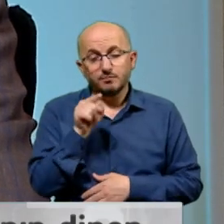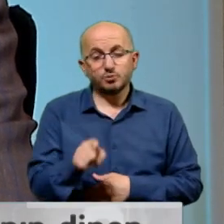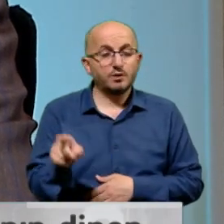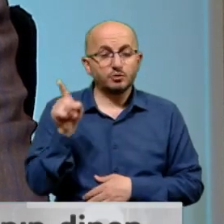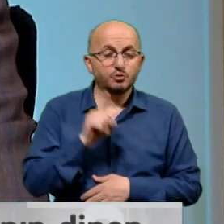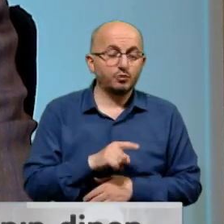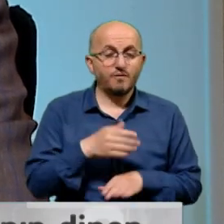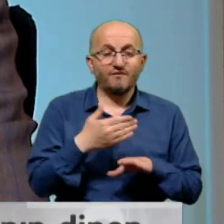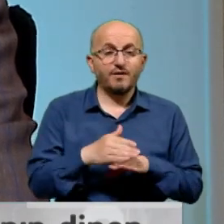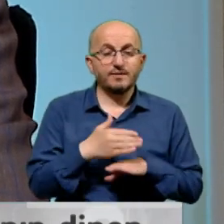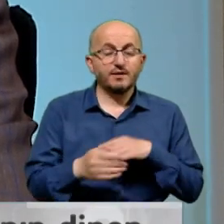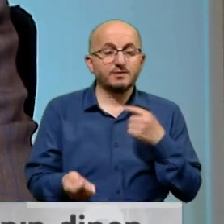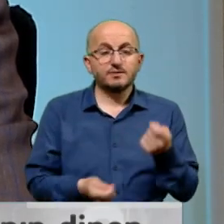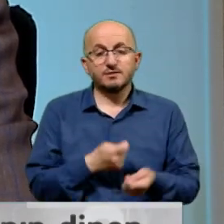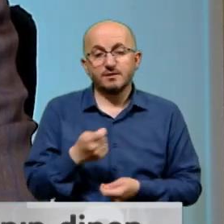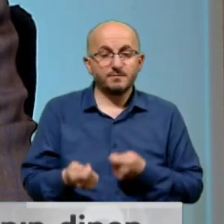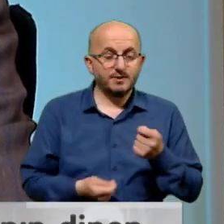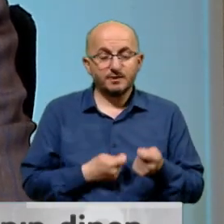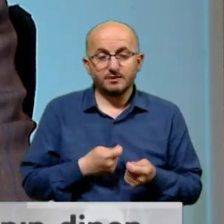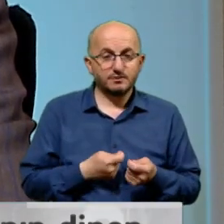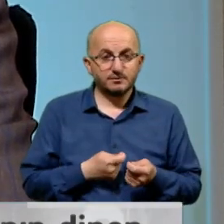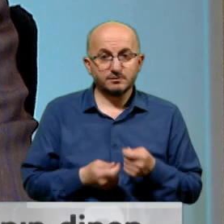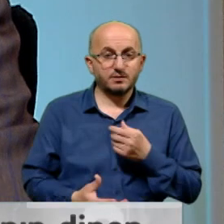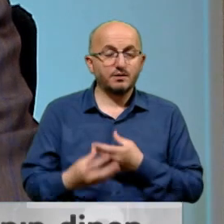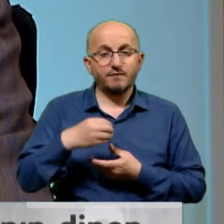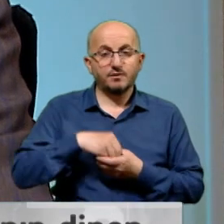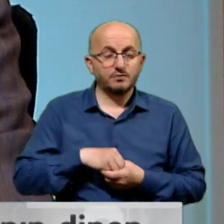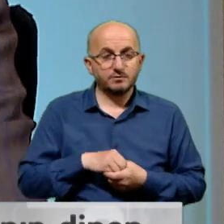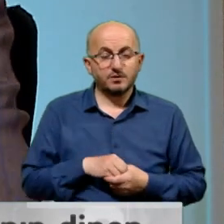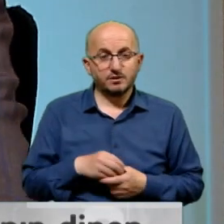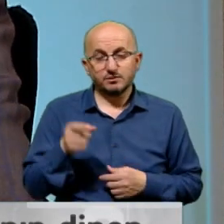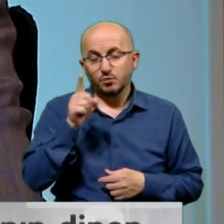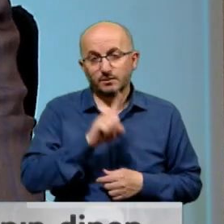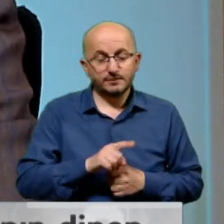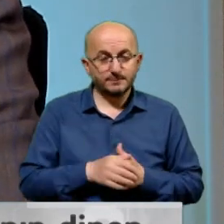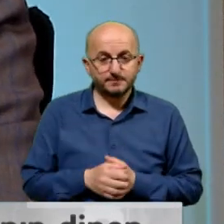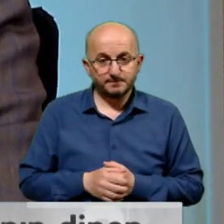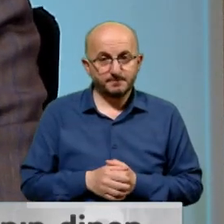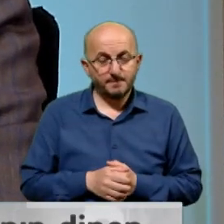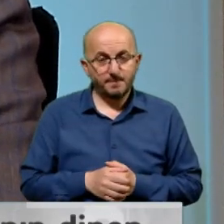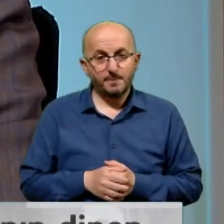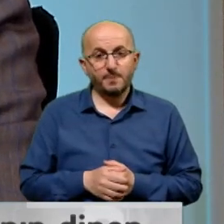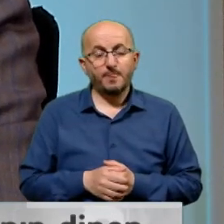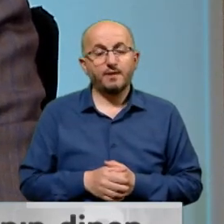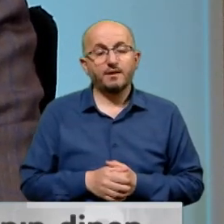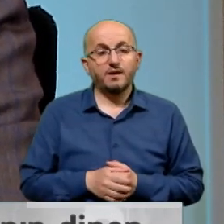vadeli işlemleri Havi olduğundan kapsadığından dolayı efendim